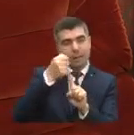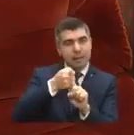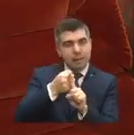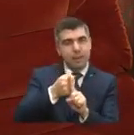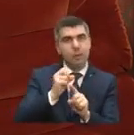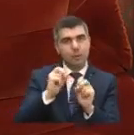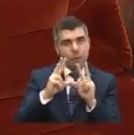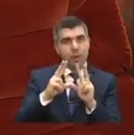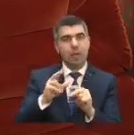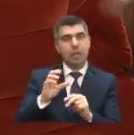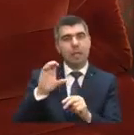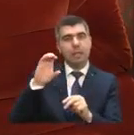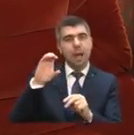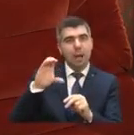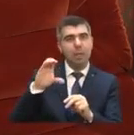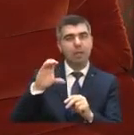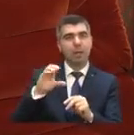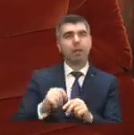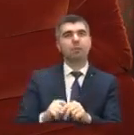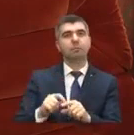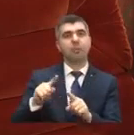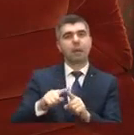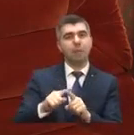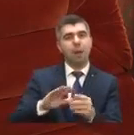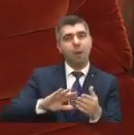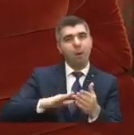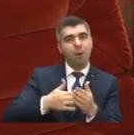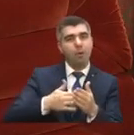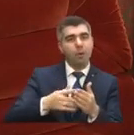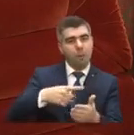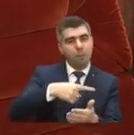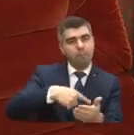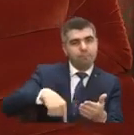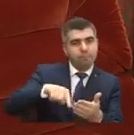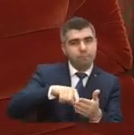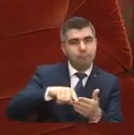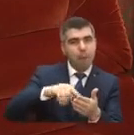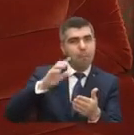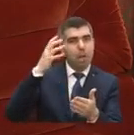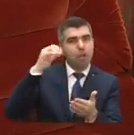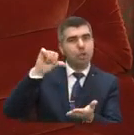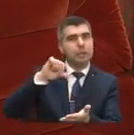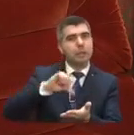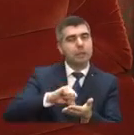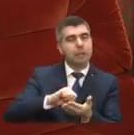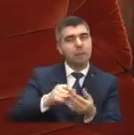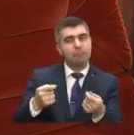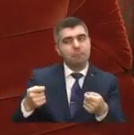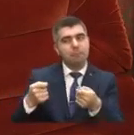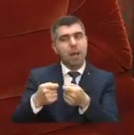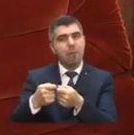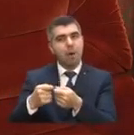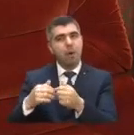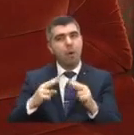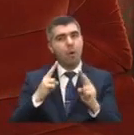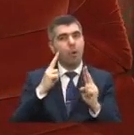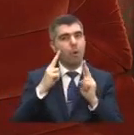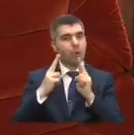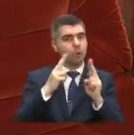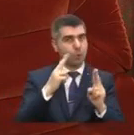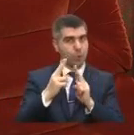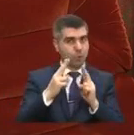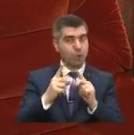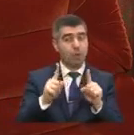حول الدار البيضاء لاروكاد الدائري ولا ديال برشيد. اليوم بالفعل الهدف هو اننا نربطوا الجهات اللي ما